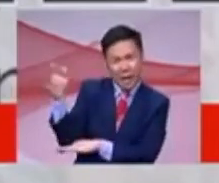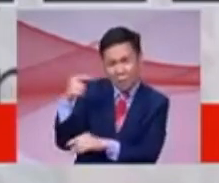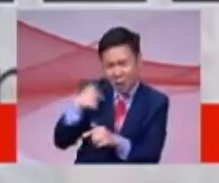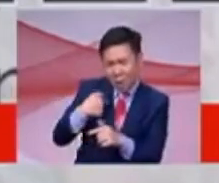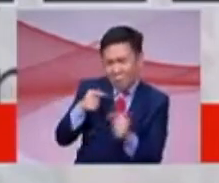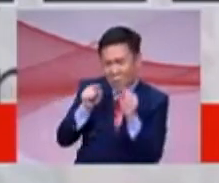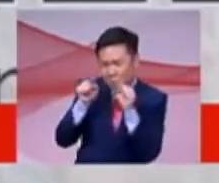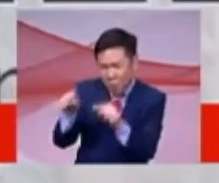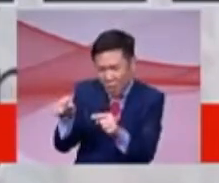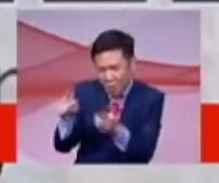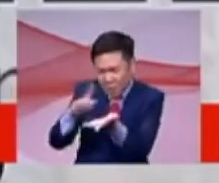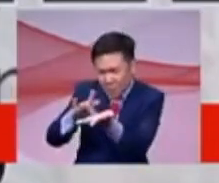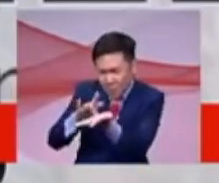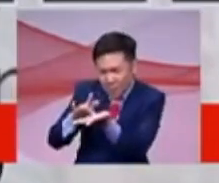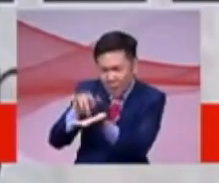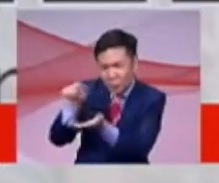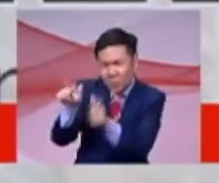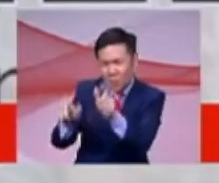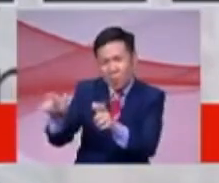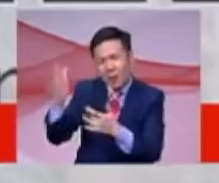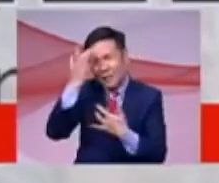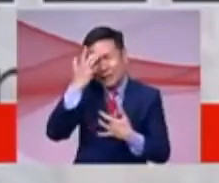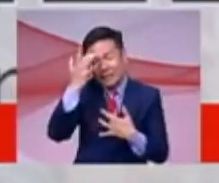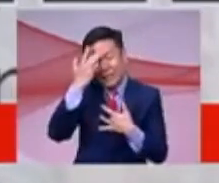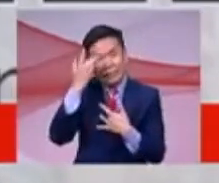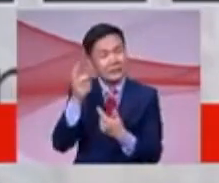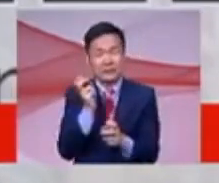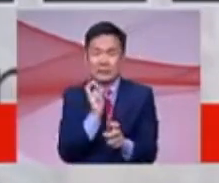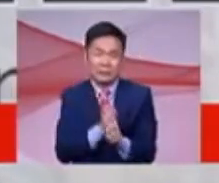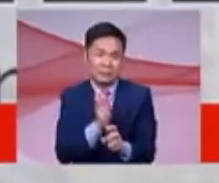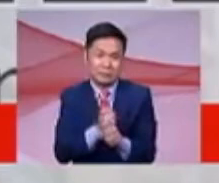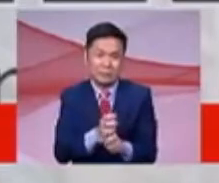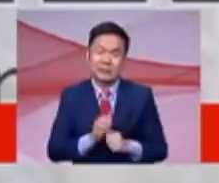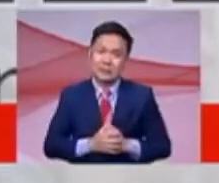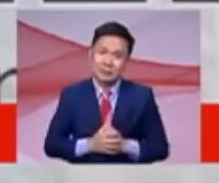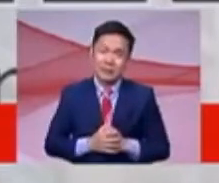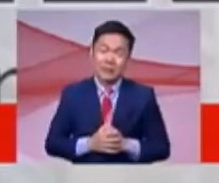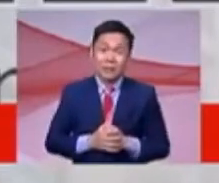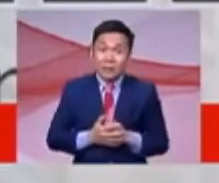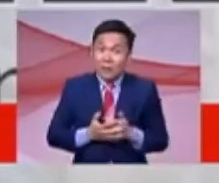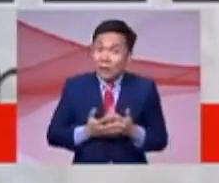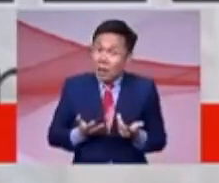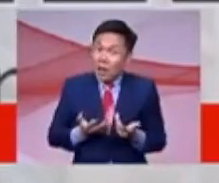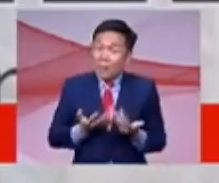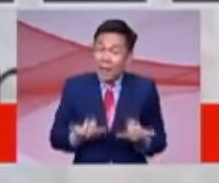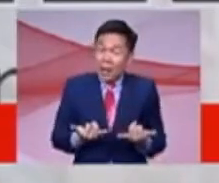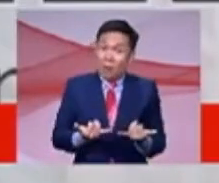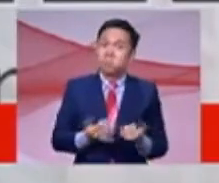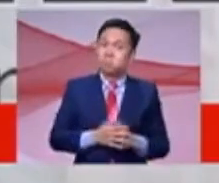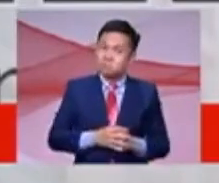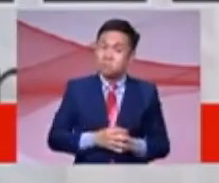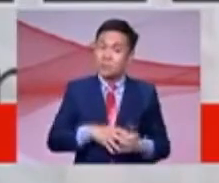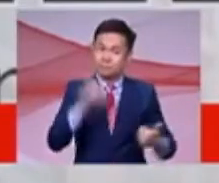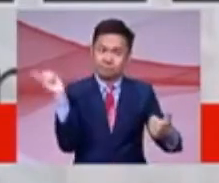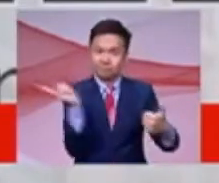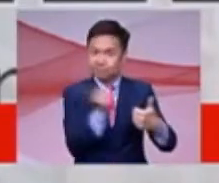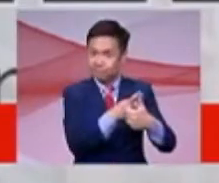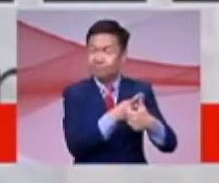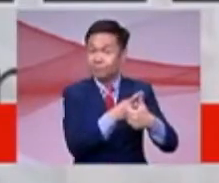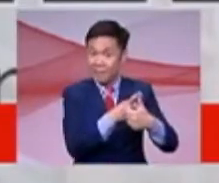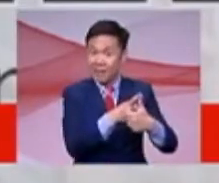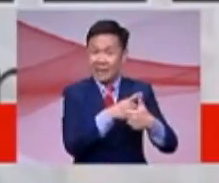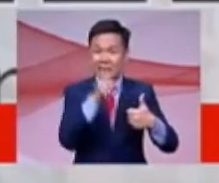kita memberi rawatan terbaik pada pesakit-pesakit tersebut. Jadi apa yang kita kena laksanakan sekarang ni ialah ambil